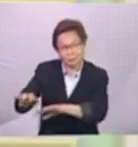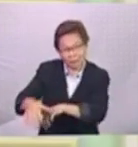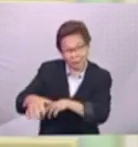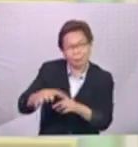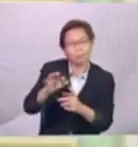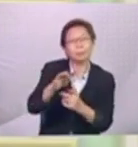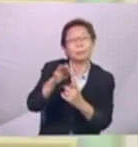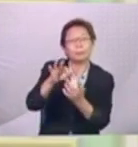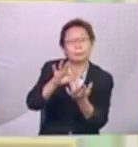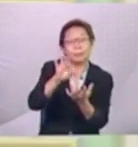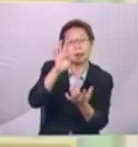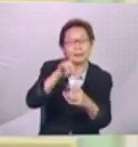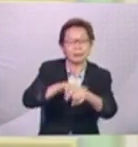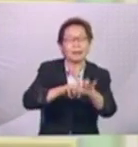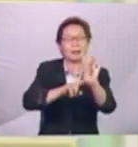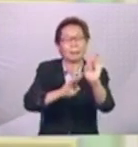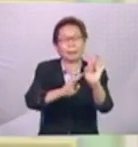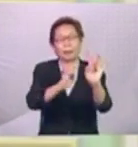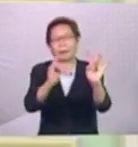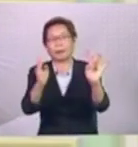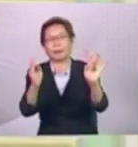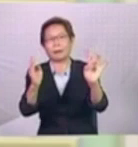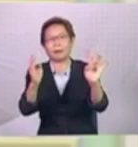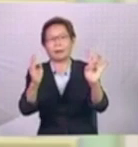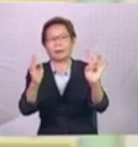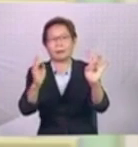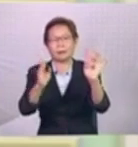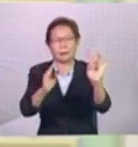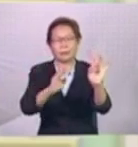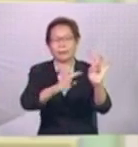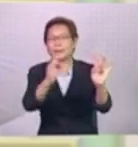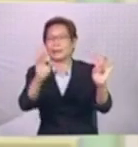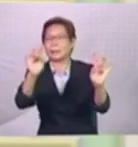adalah 08.00 hingga delapan setengah pagi